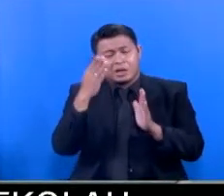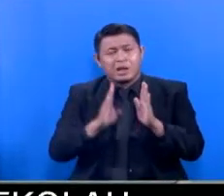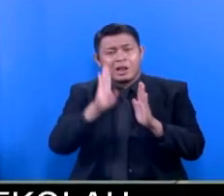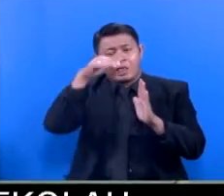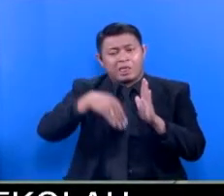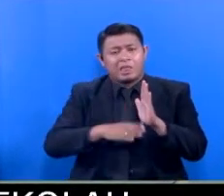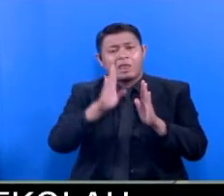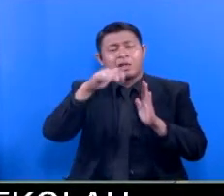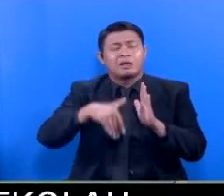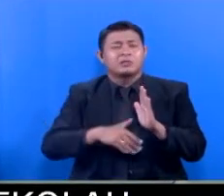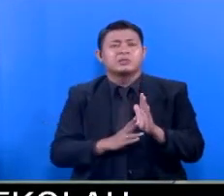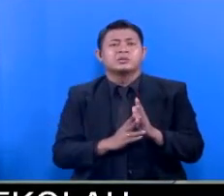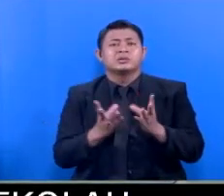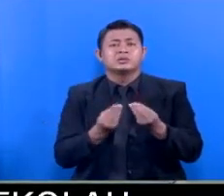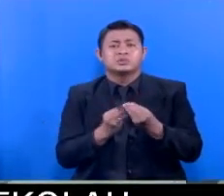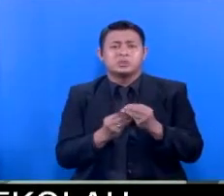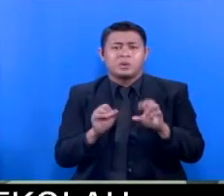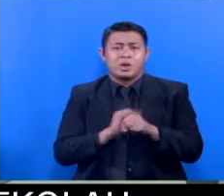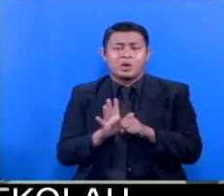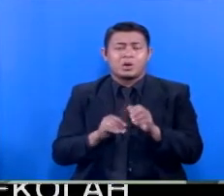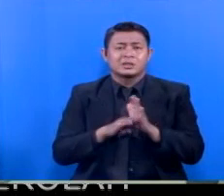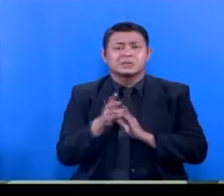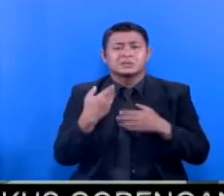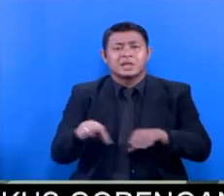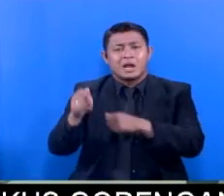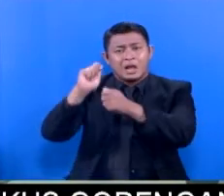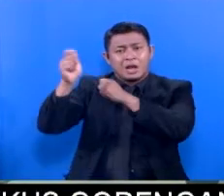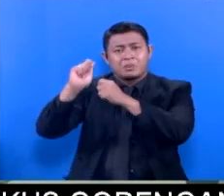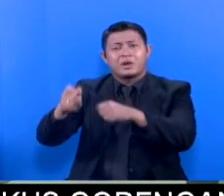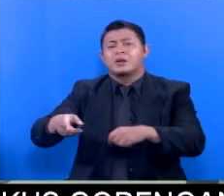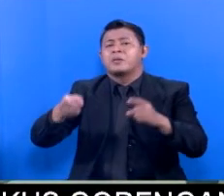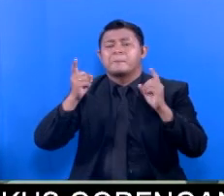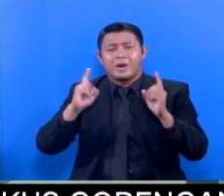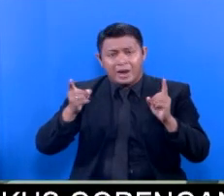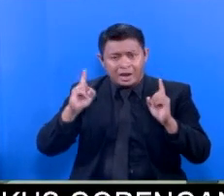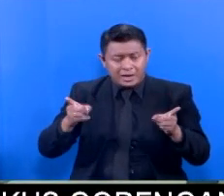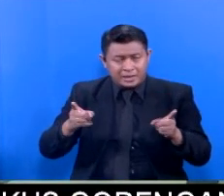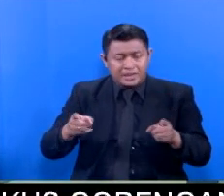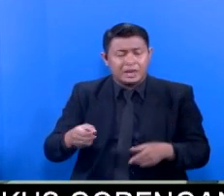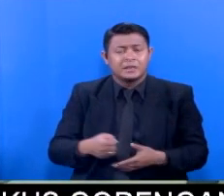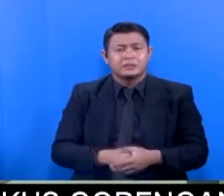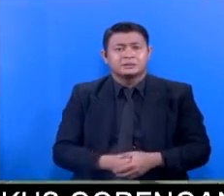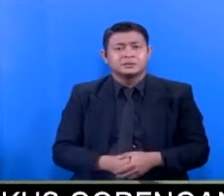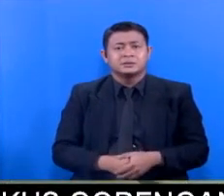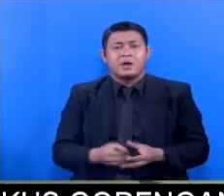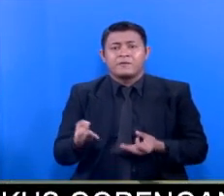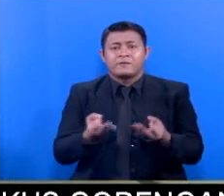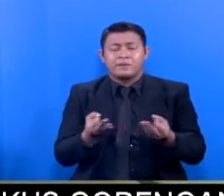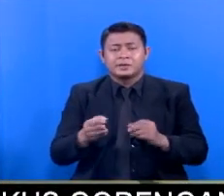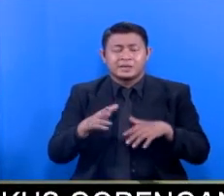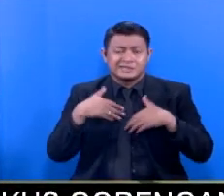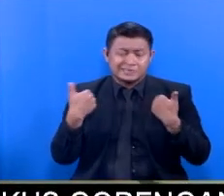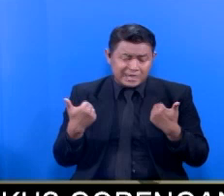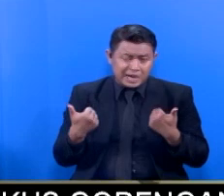turun, membuat potensi lonjakan COVID-19 pasca Lebaran menjadi ancaman serius. Mau tak mau, fasilitas kesehatan yang